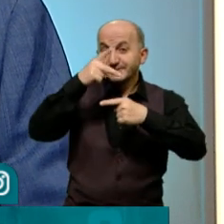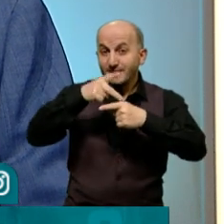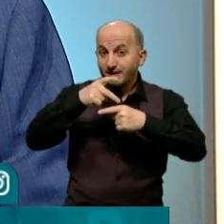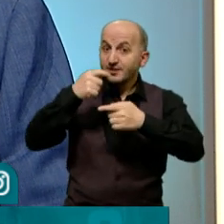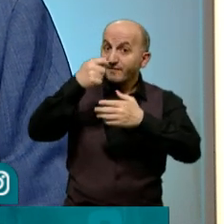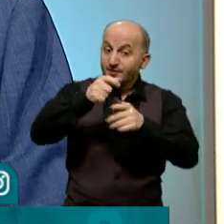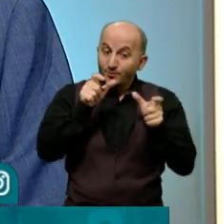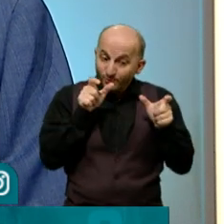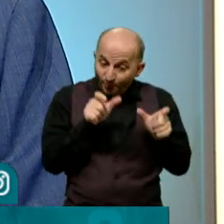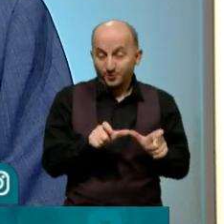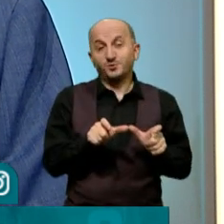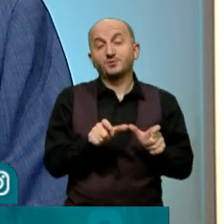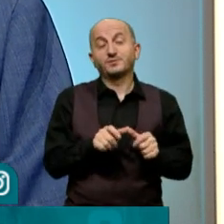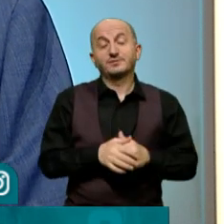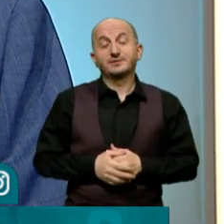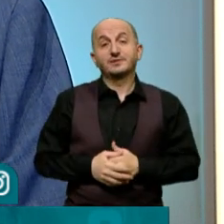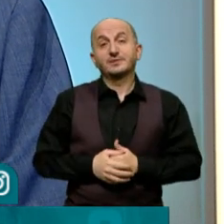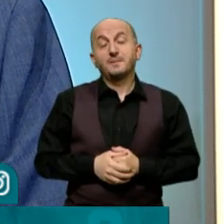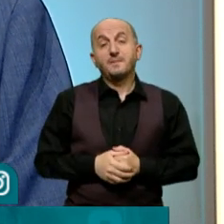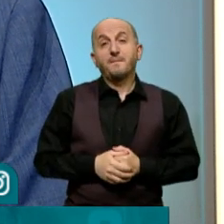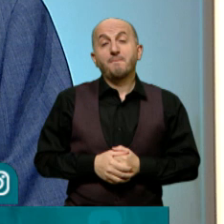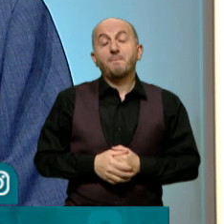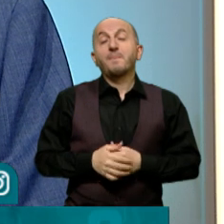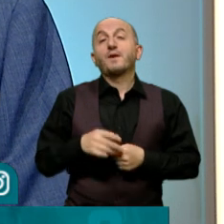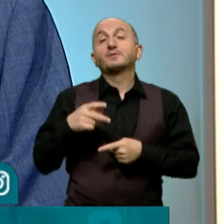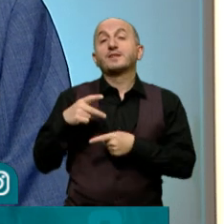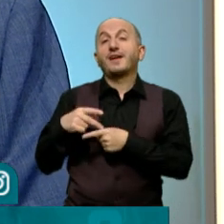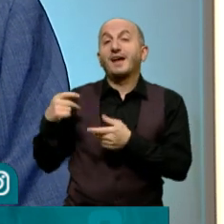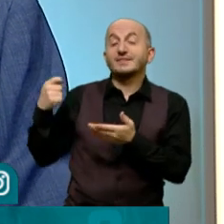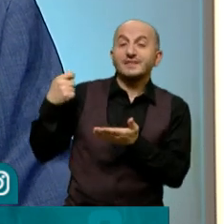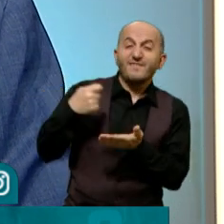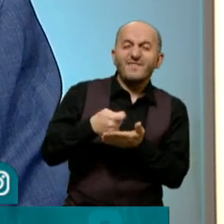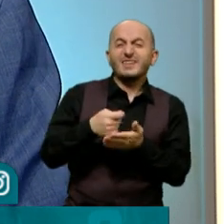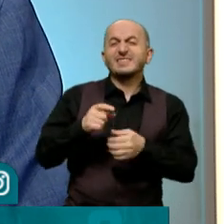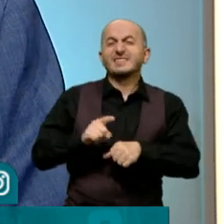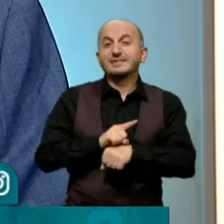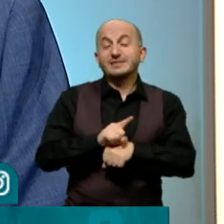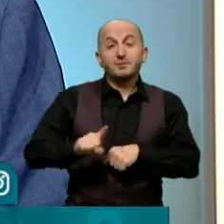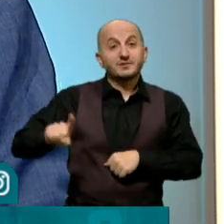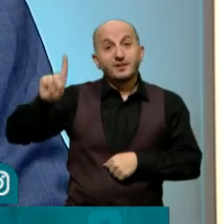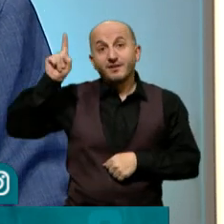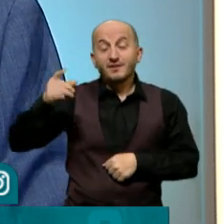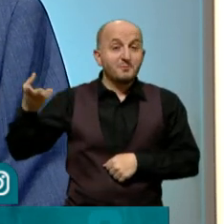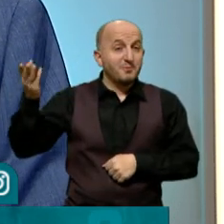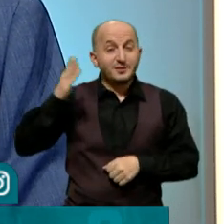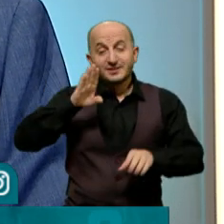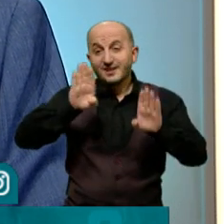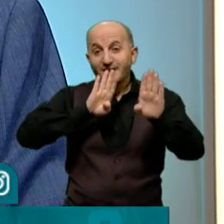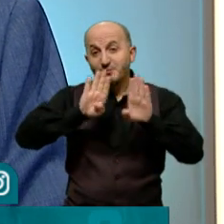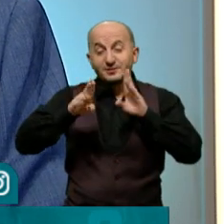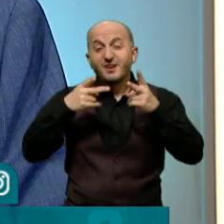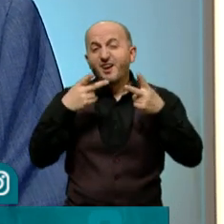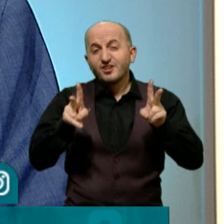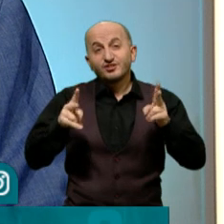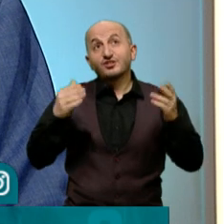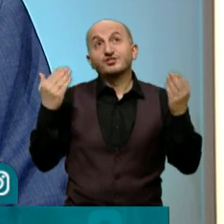diyor. Bu bakımdan o zekatını verdiği zaman Cenab-ı Hak başka kapılar açarak inşallah